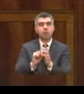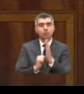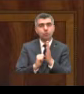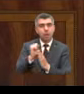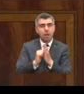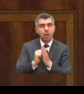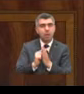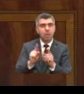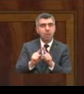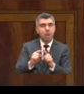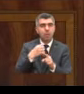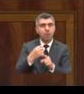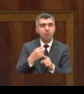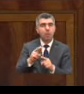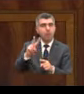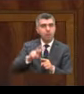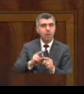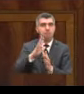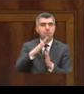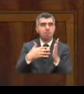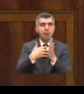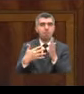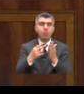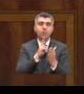الوفاء بالتزامات البرنامج الحكومي